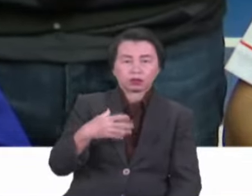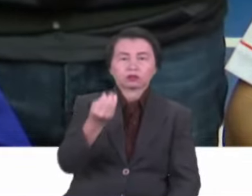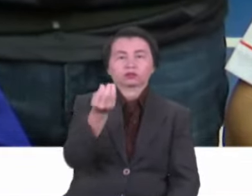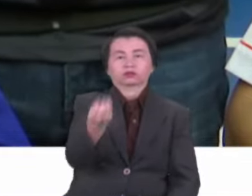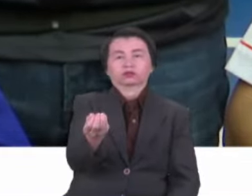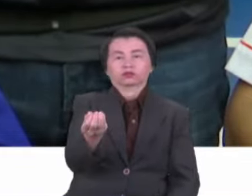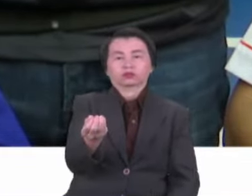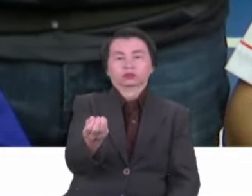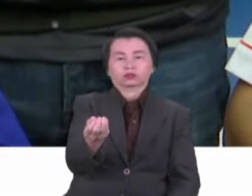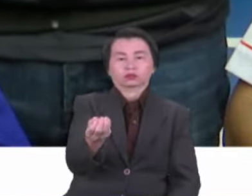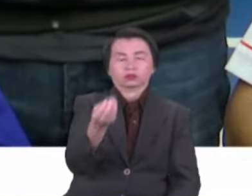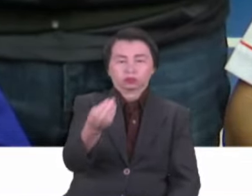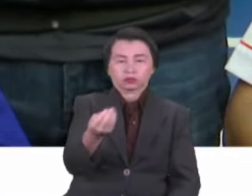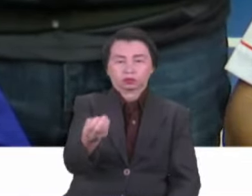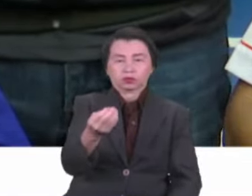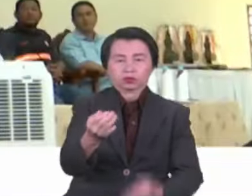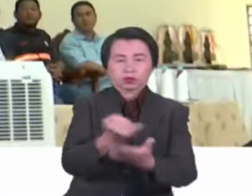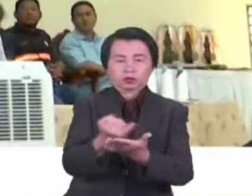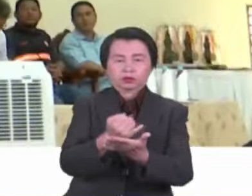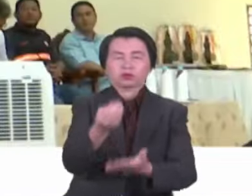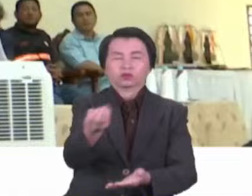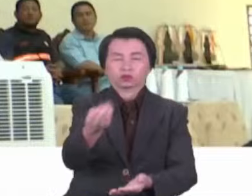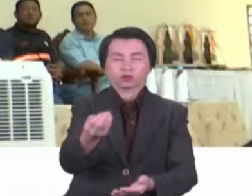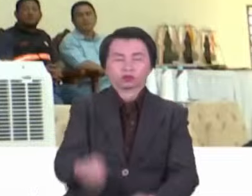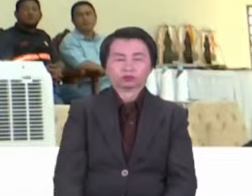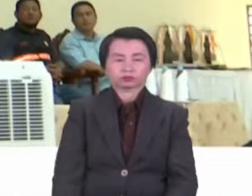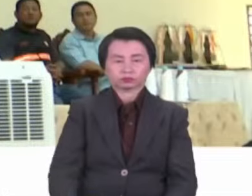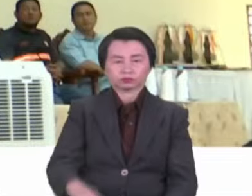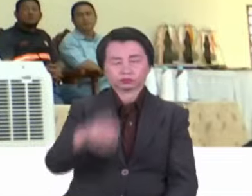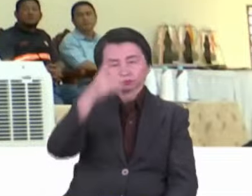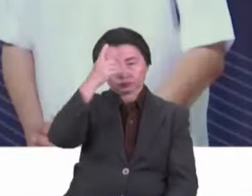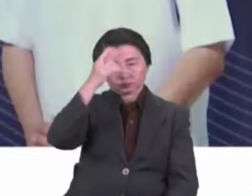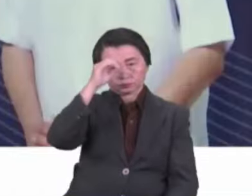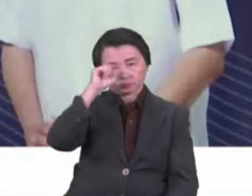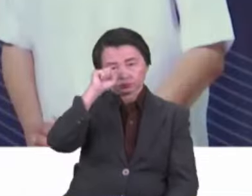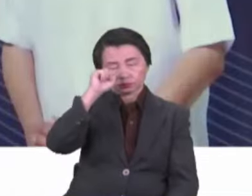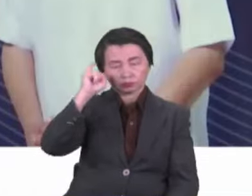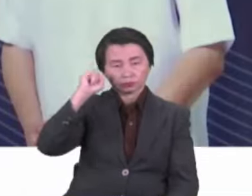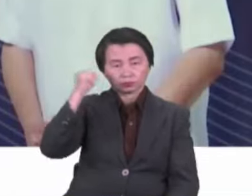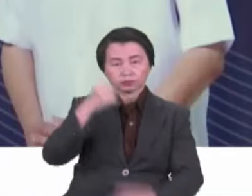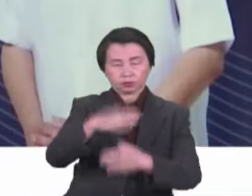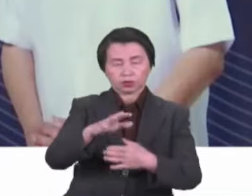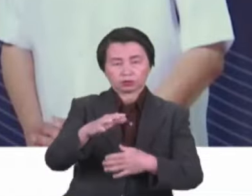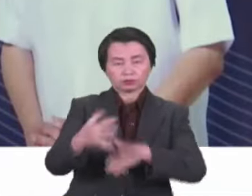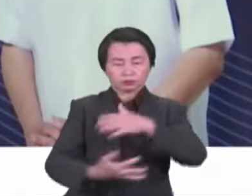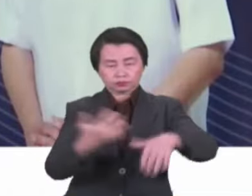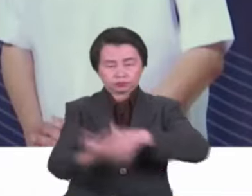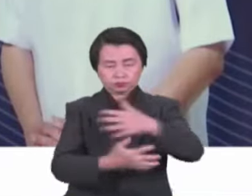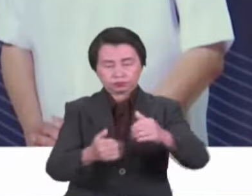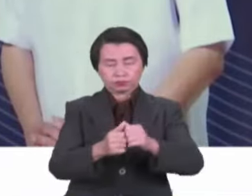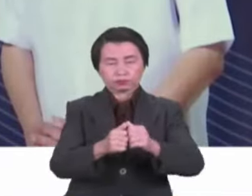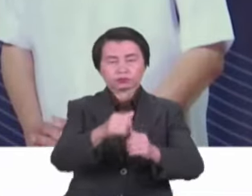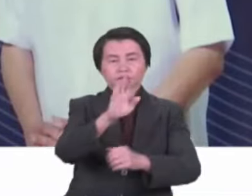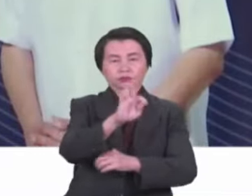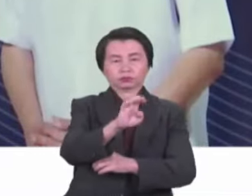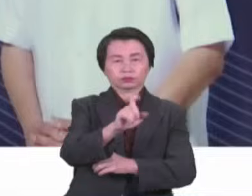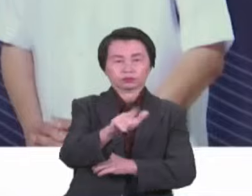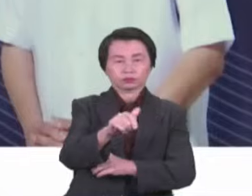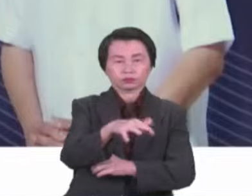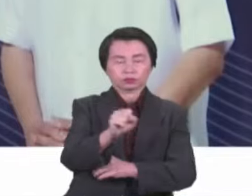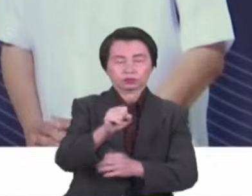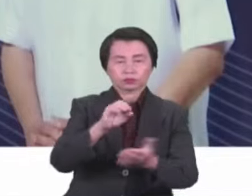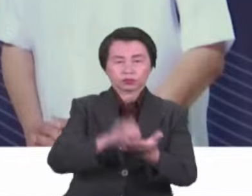rendah dia punya premium. Datuk Seri Ismail Sabri menyatakannya selepas program ramah mesra bersama peneroka Felda Lasah di